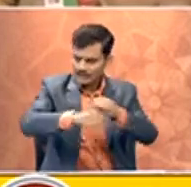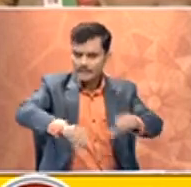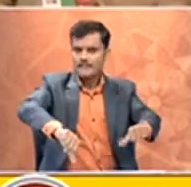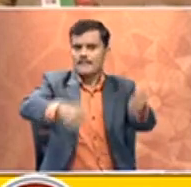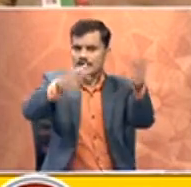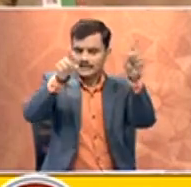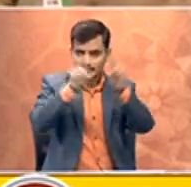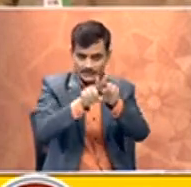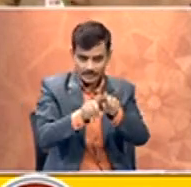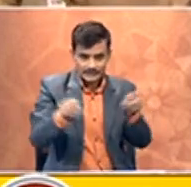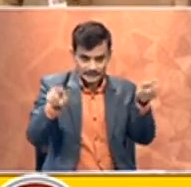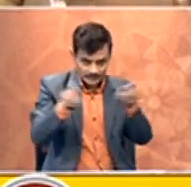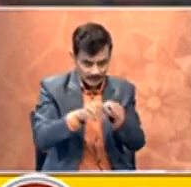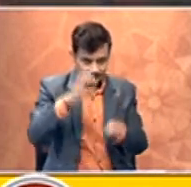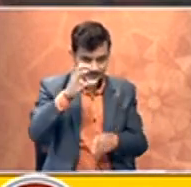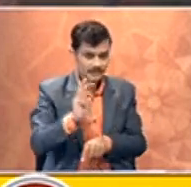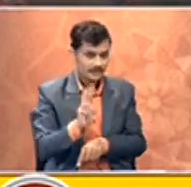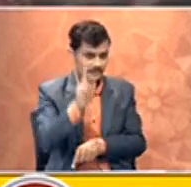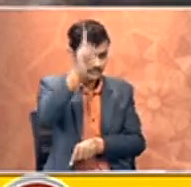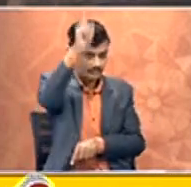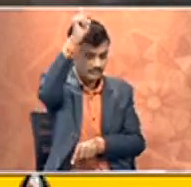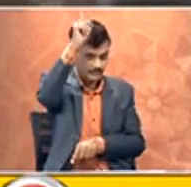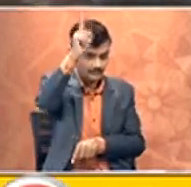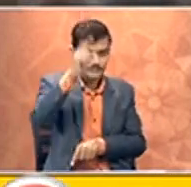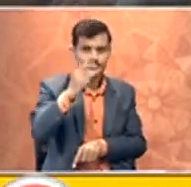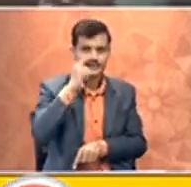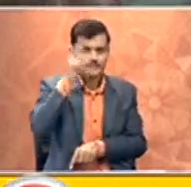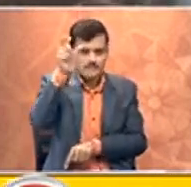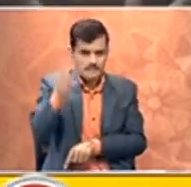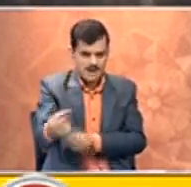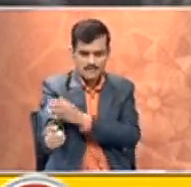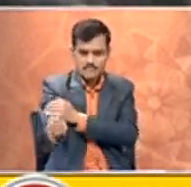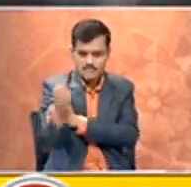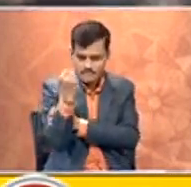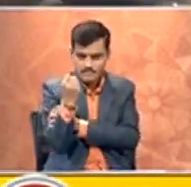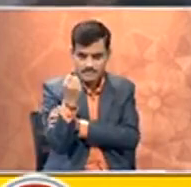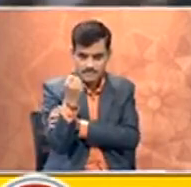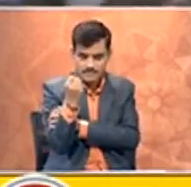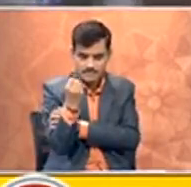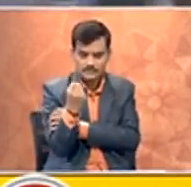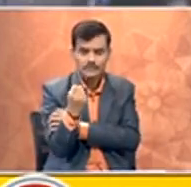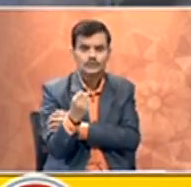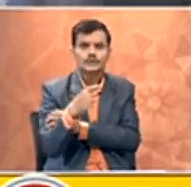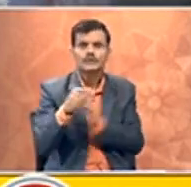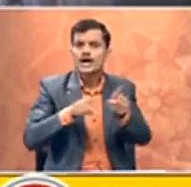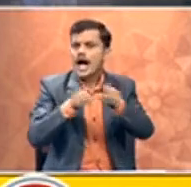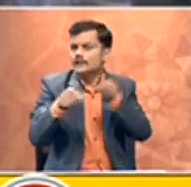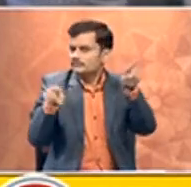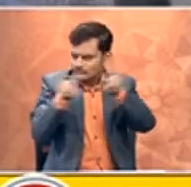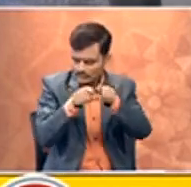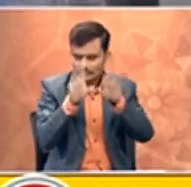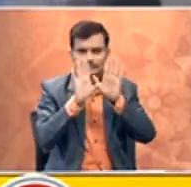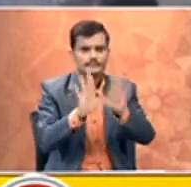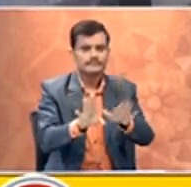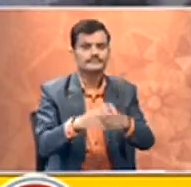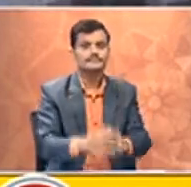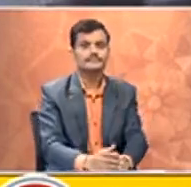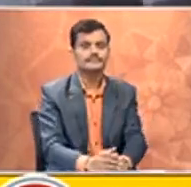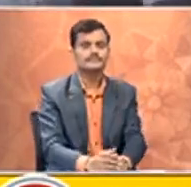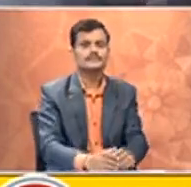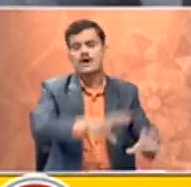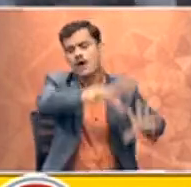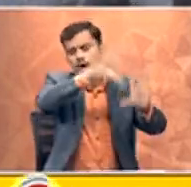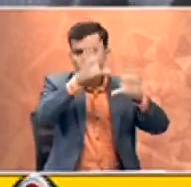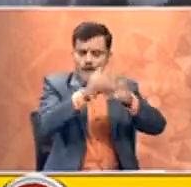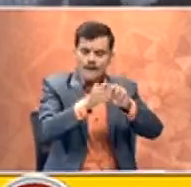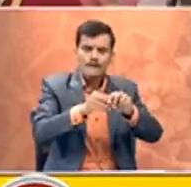का मिशन चंद्रयान नारी शक्ति का भी जीवंत उदाहरण है। इस पूरे